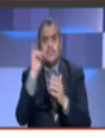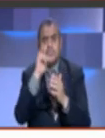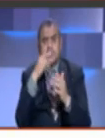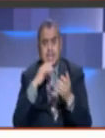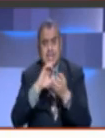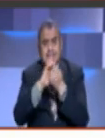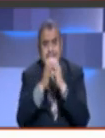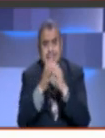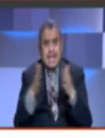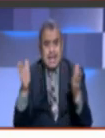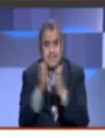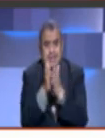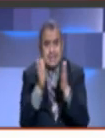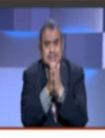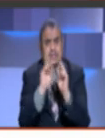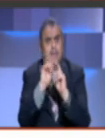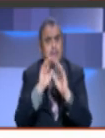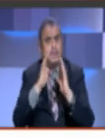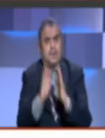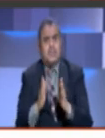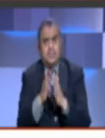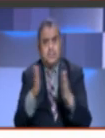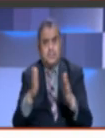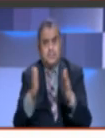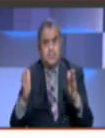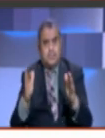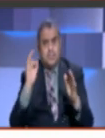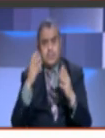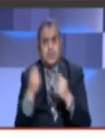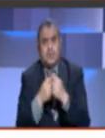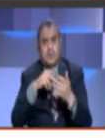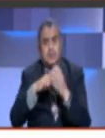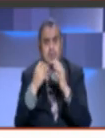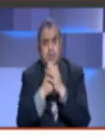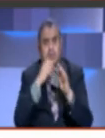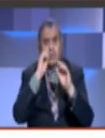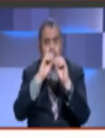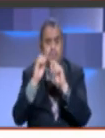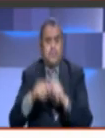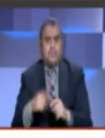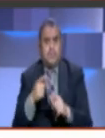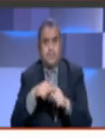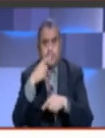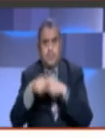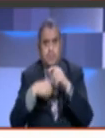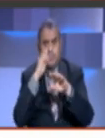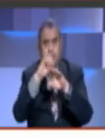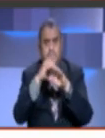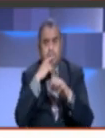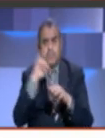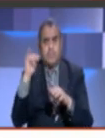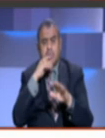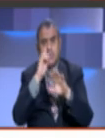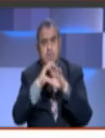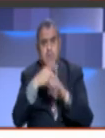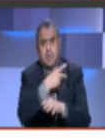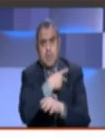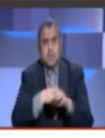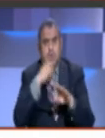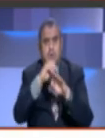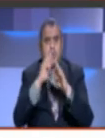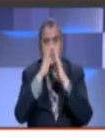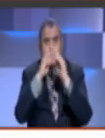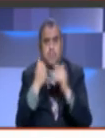سواء كان في تجمعات دينيه، لابد من تجنب هذا، واعتقد هذا ما قررته الحكومه المصريه انه ما